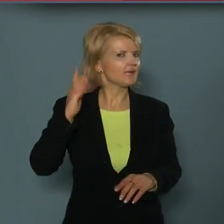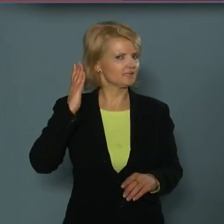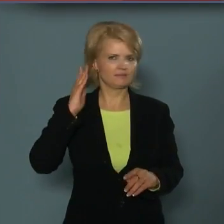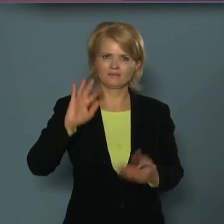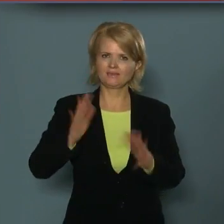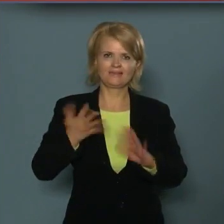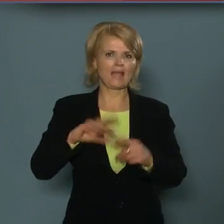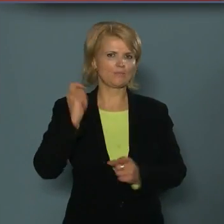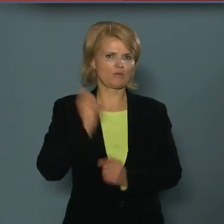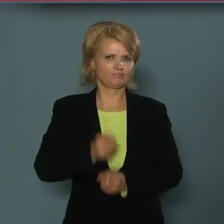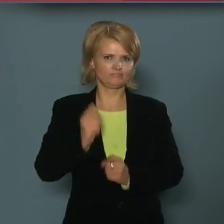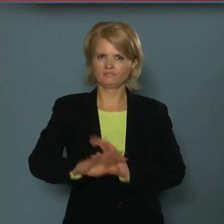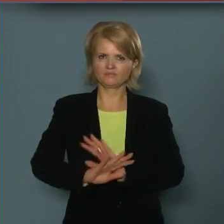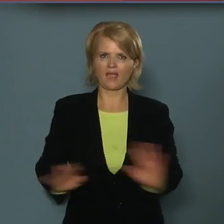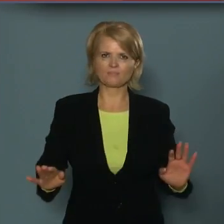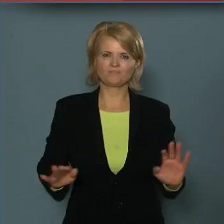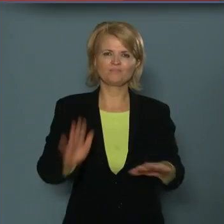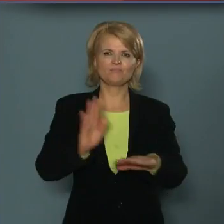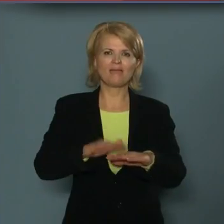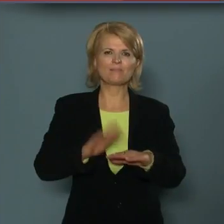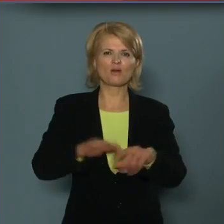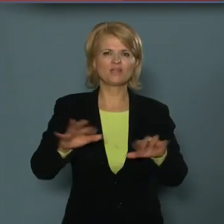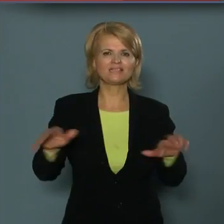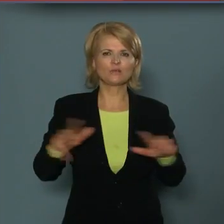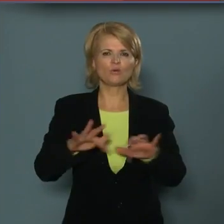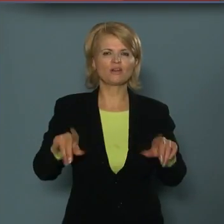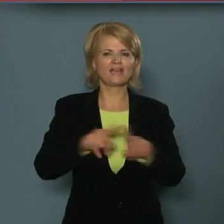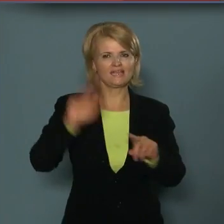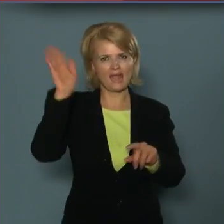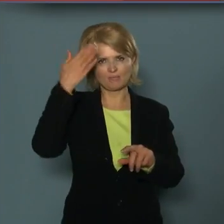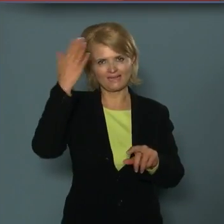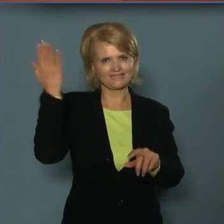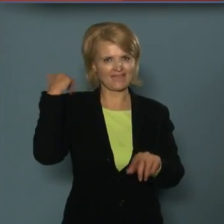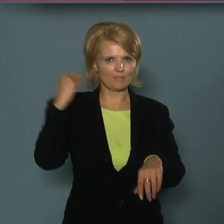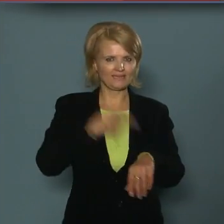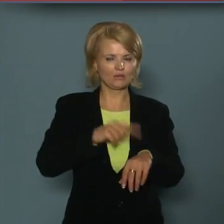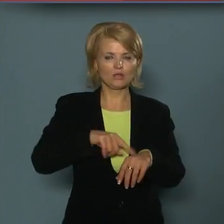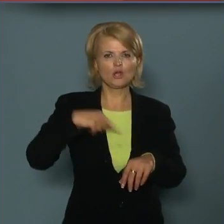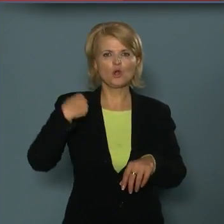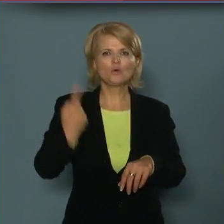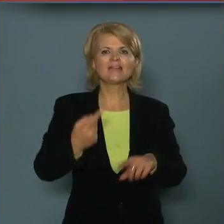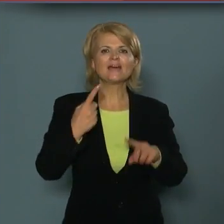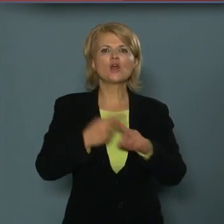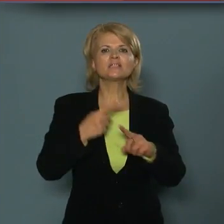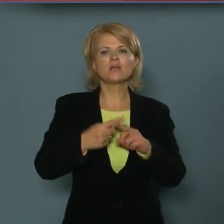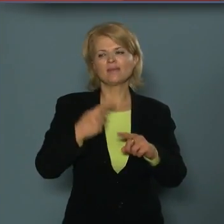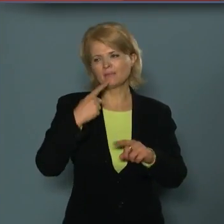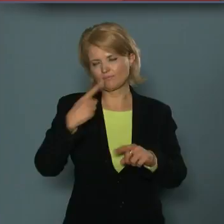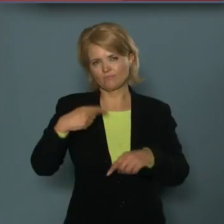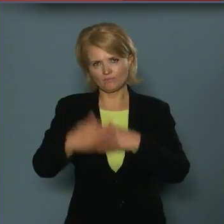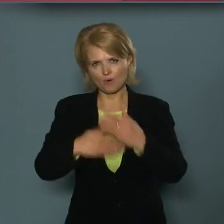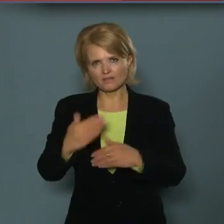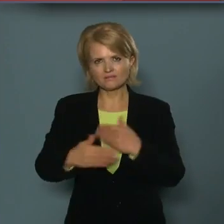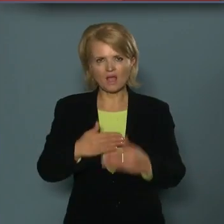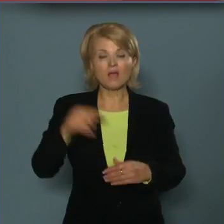aprítással. Valahogy így emlékszem vissza azokra az időkre, mondta még utána Szavér, és